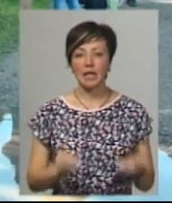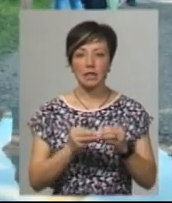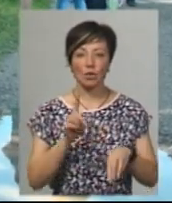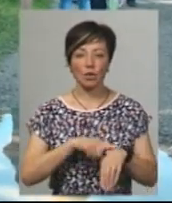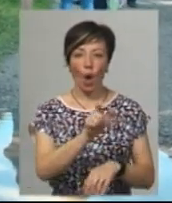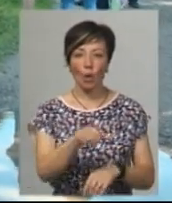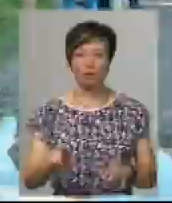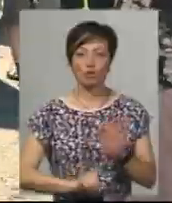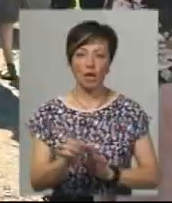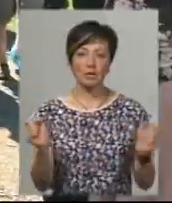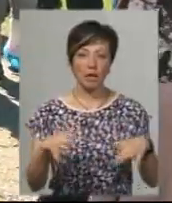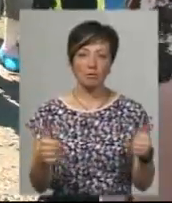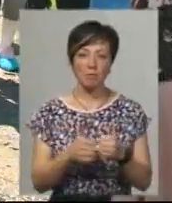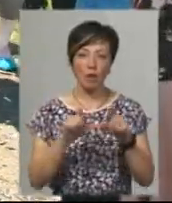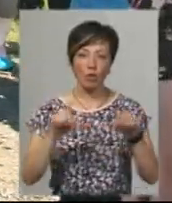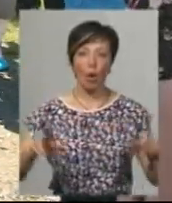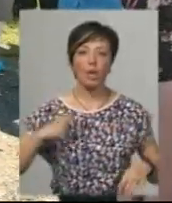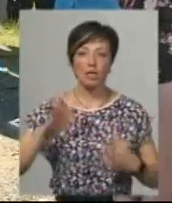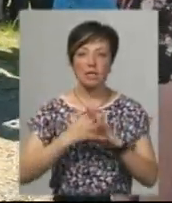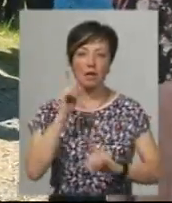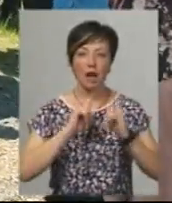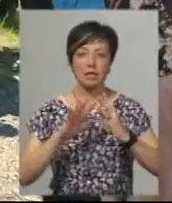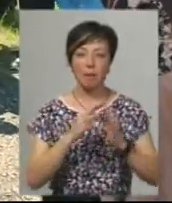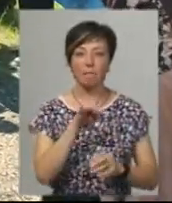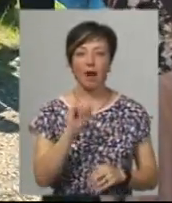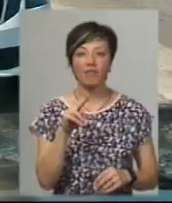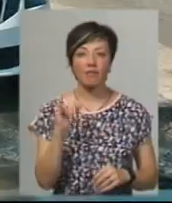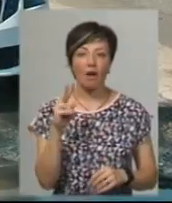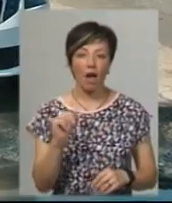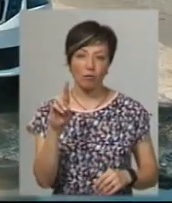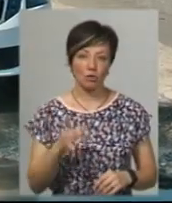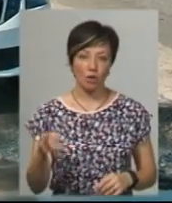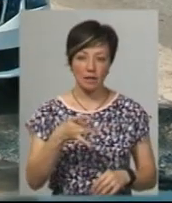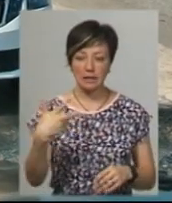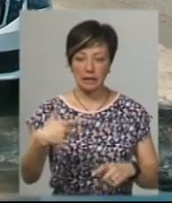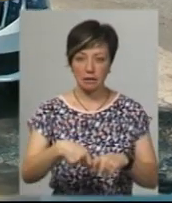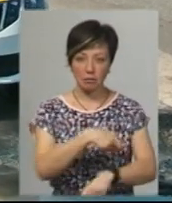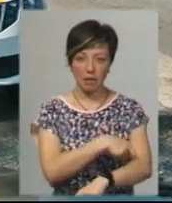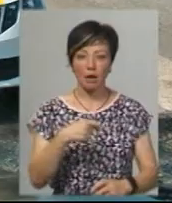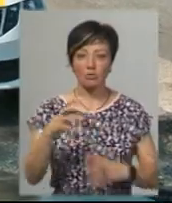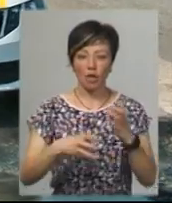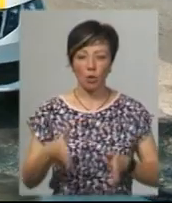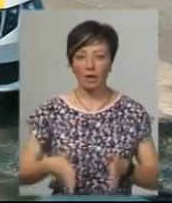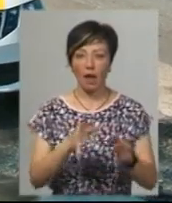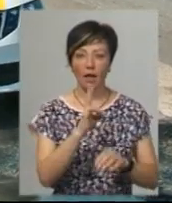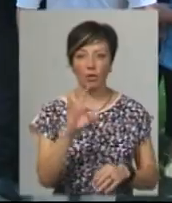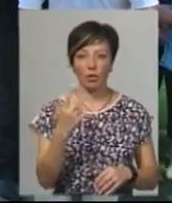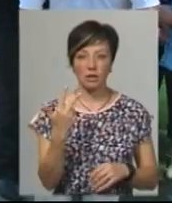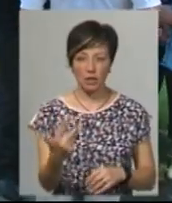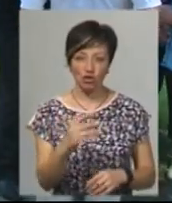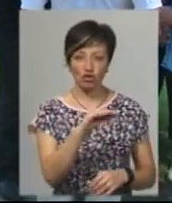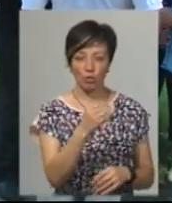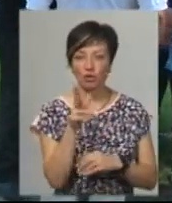годині люди почали збиратися біля будівлі колишньої сільради села Правдівка Ярмолинецького району. За 30 метрів – міжнародна траса Н-03